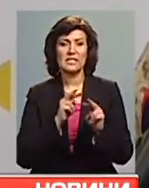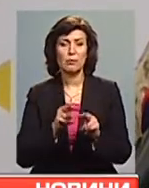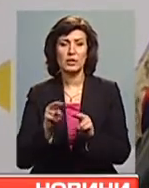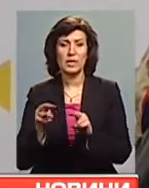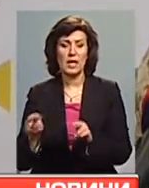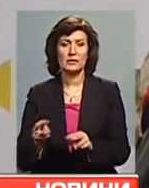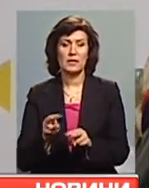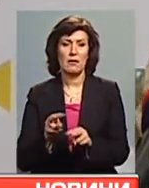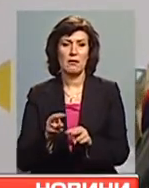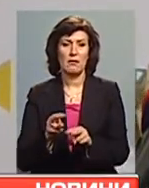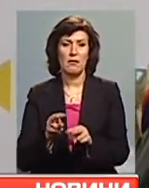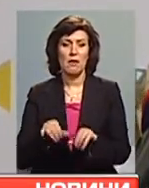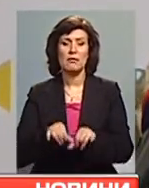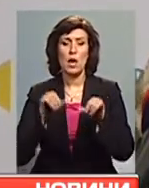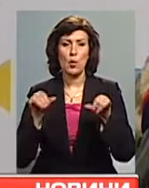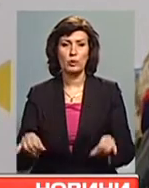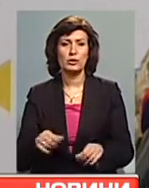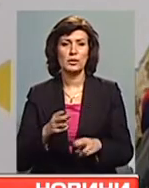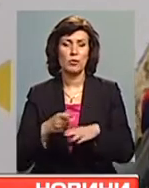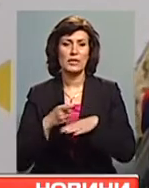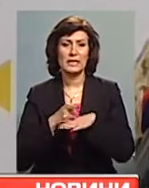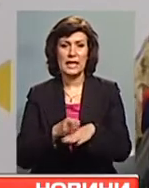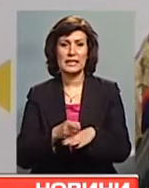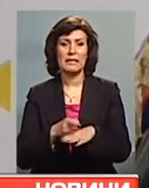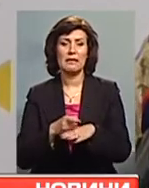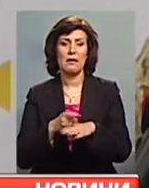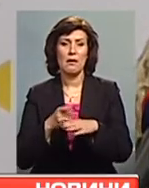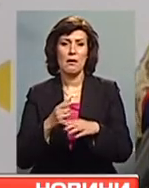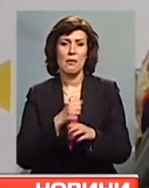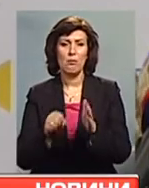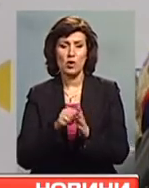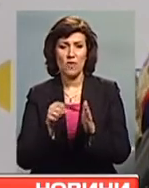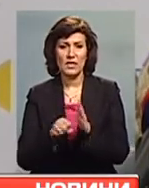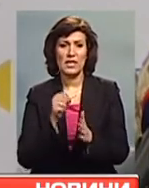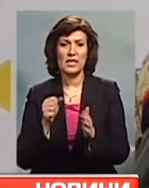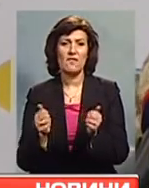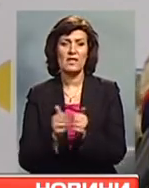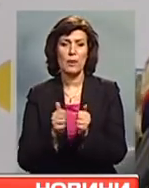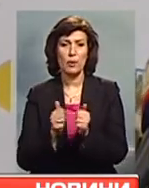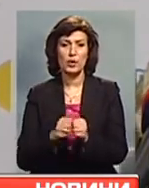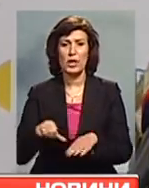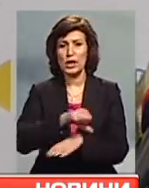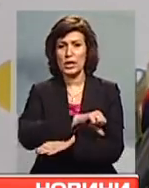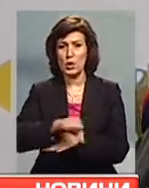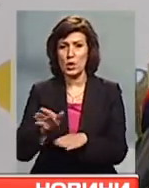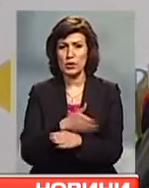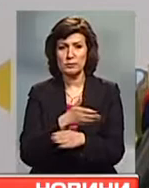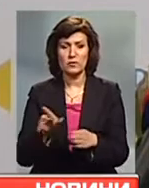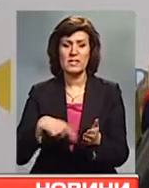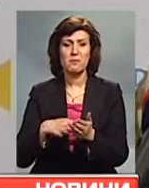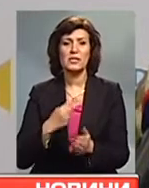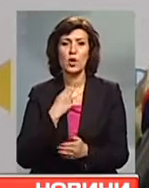спостерігається накопичення бронетанкової техніки бойовиків неподалік лінії розмежування. Зокрема, в місті